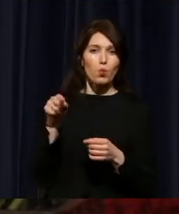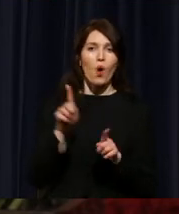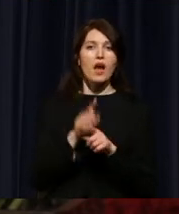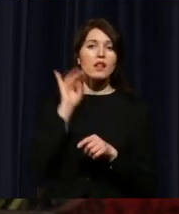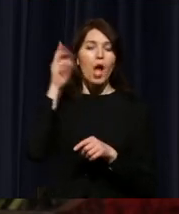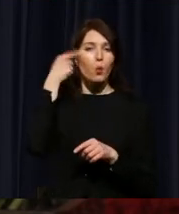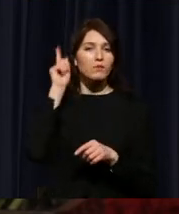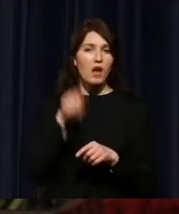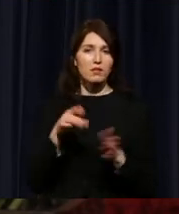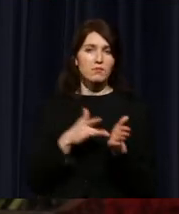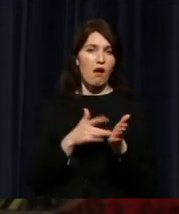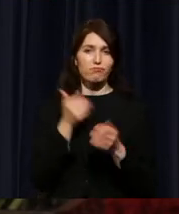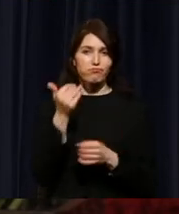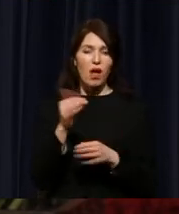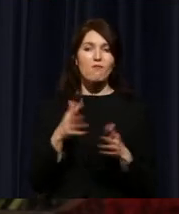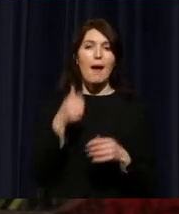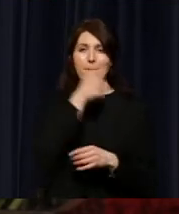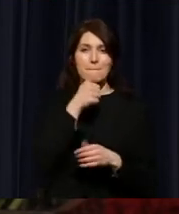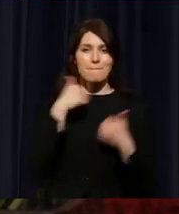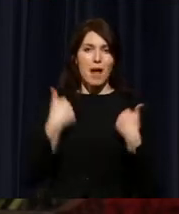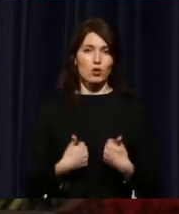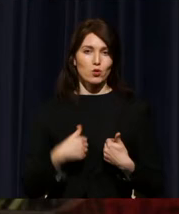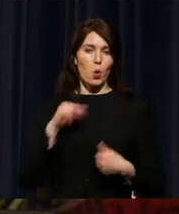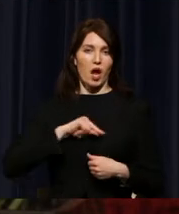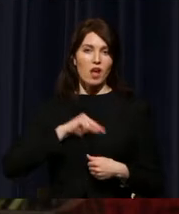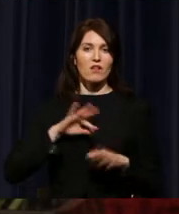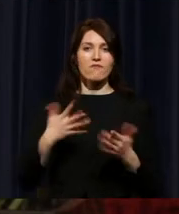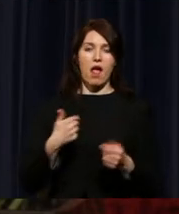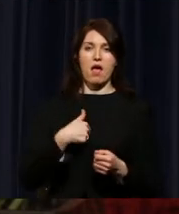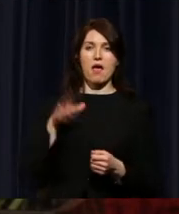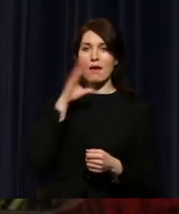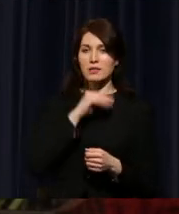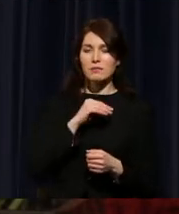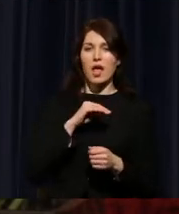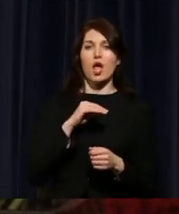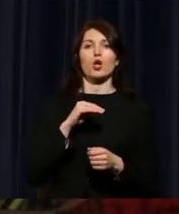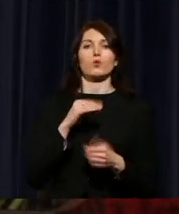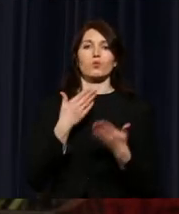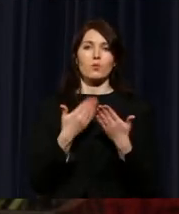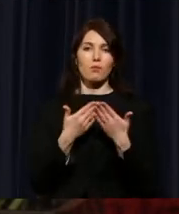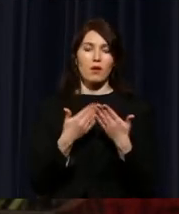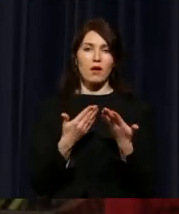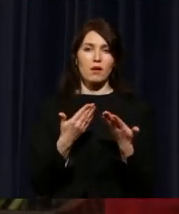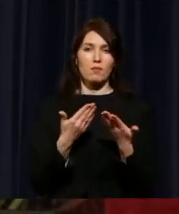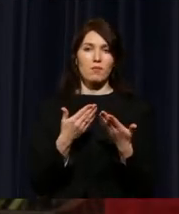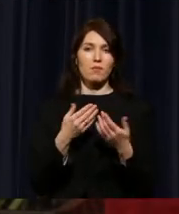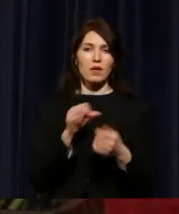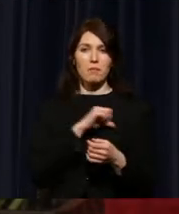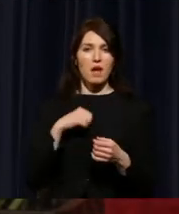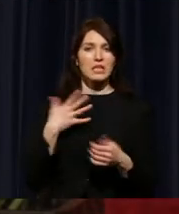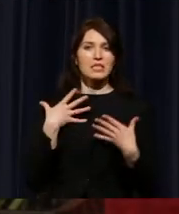prasmes vai vispār personības iezīmes, nezinu, vai es spēju, piemēram, nu, pārvaldīt pats